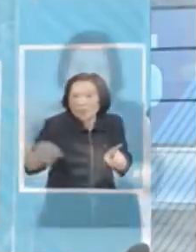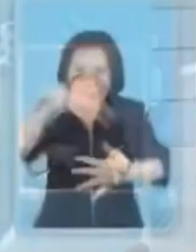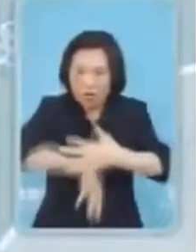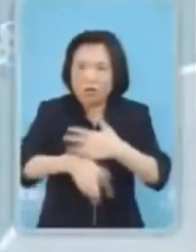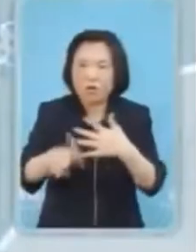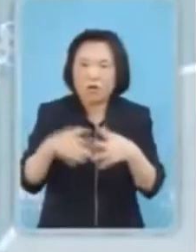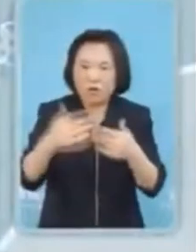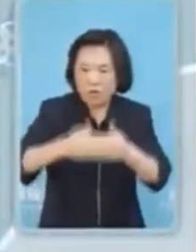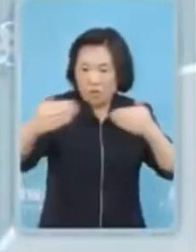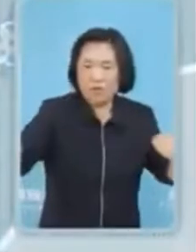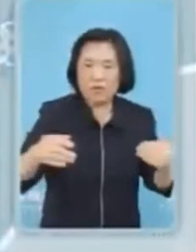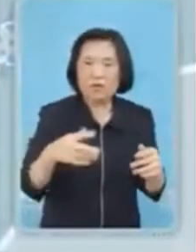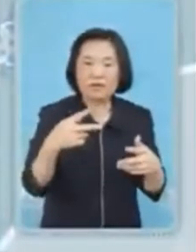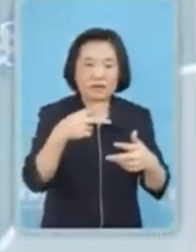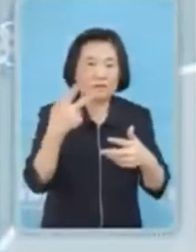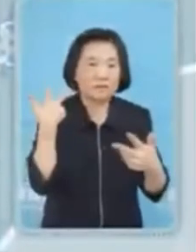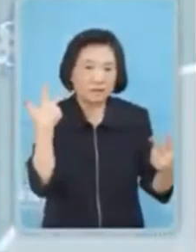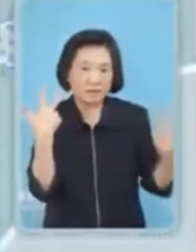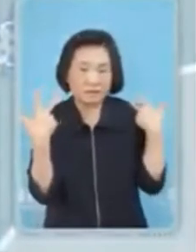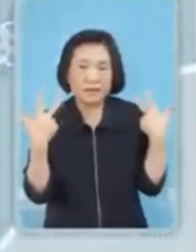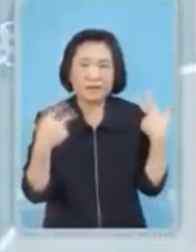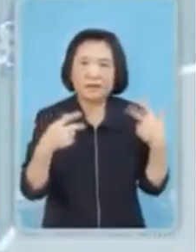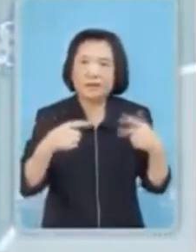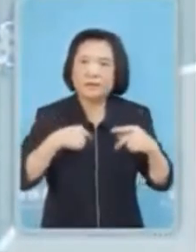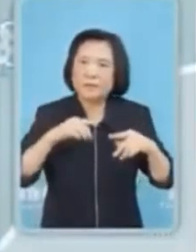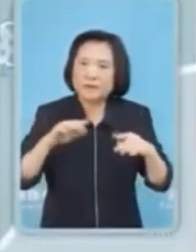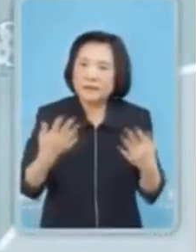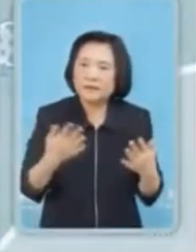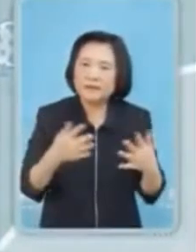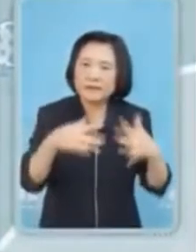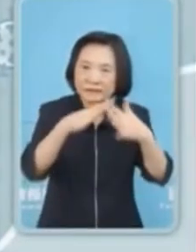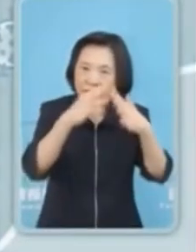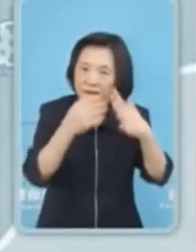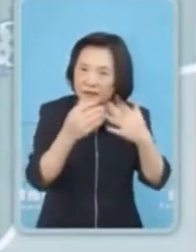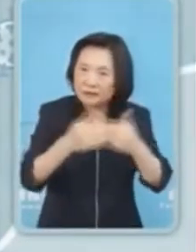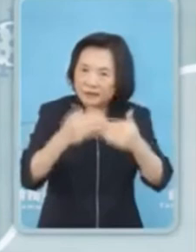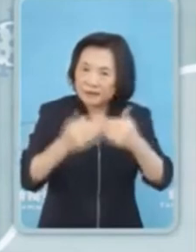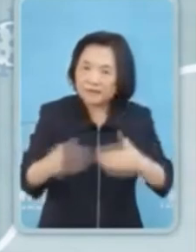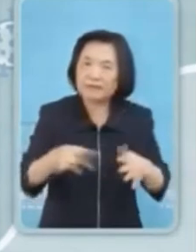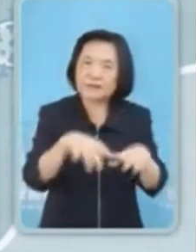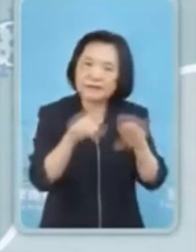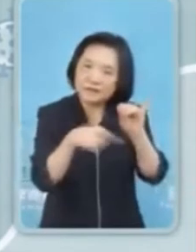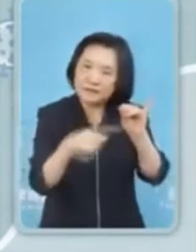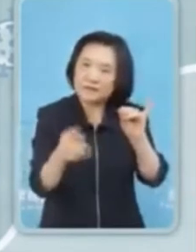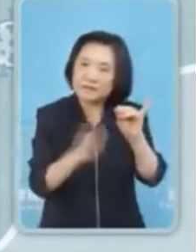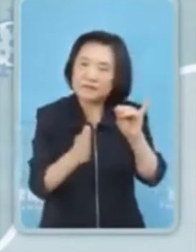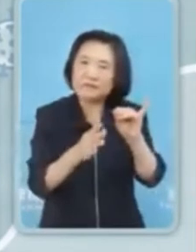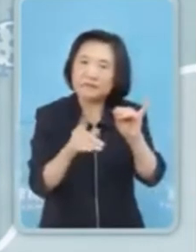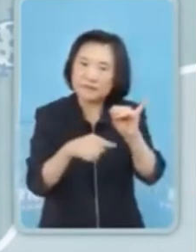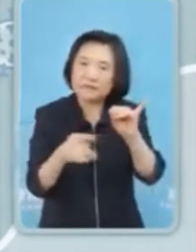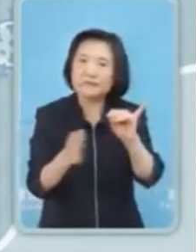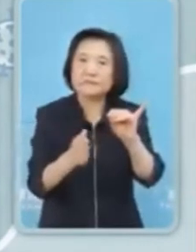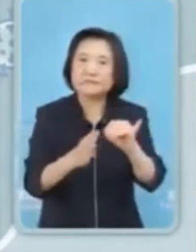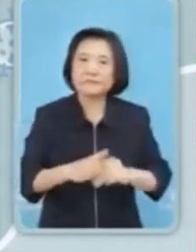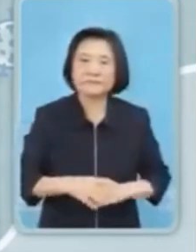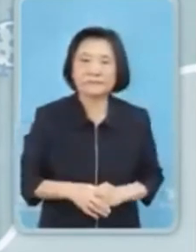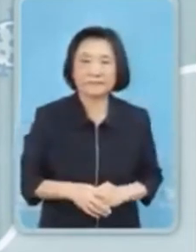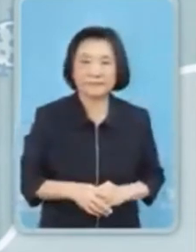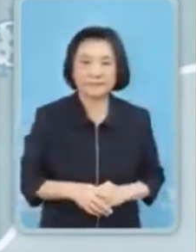新的做法，我们也带您关心。 对，我们都是要维持在1000上下哦，大概都维持在1000个。所以也就